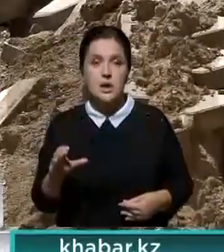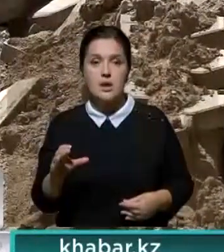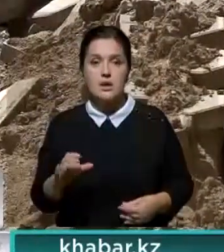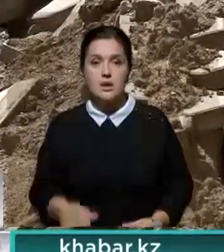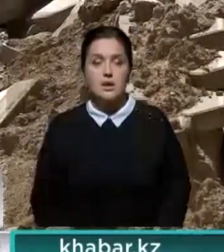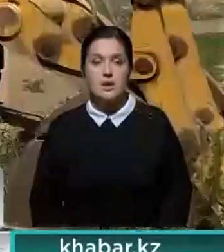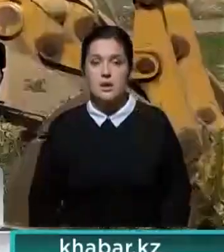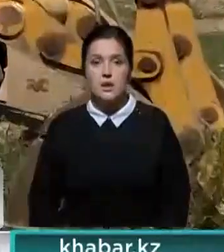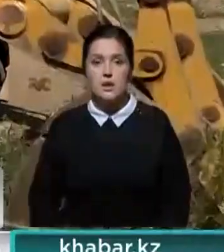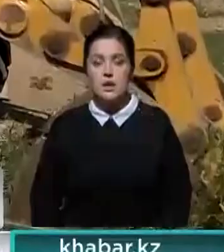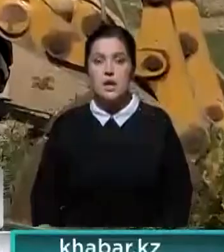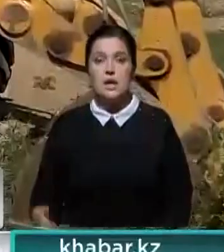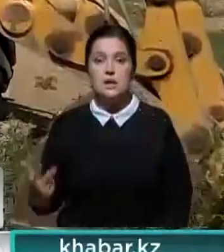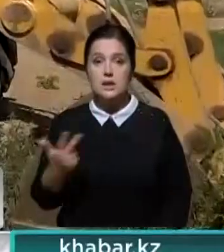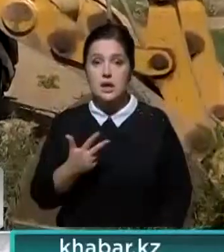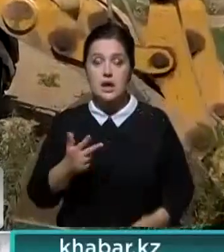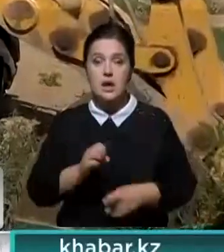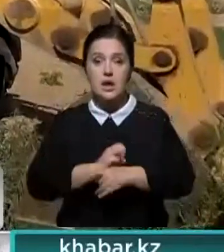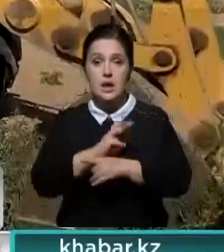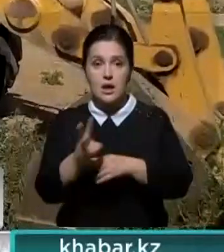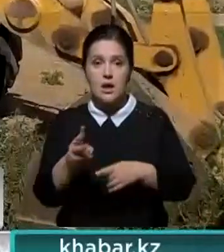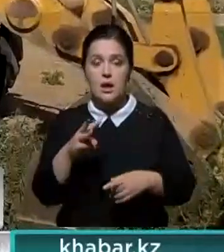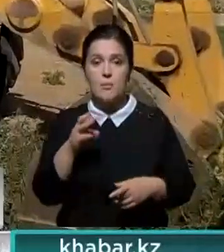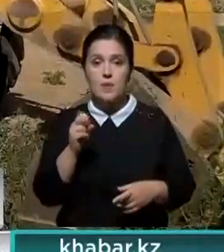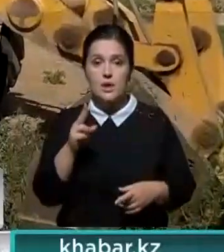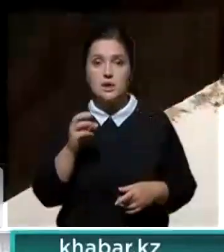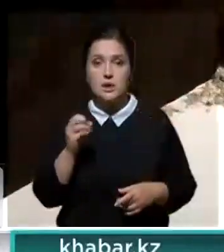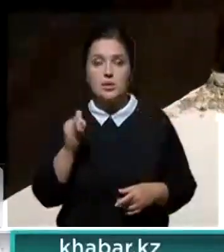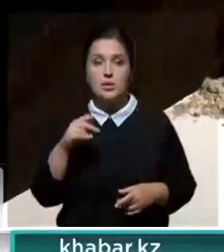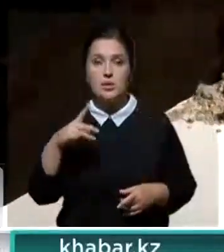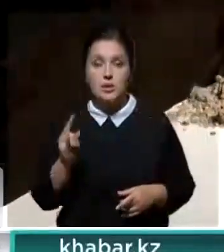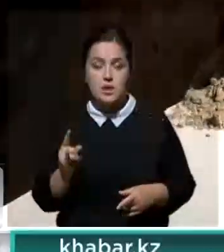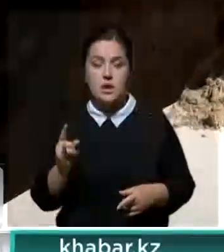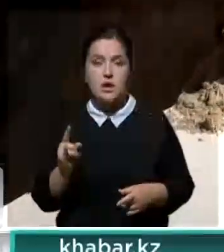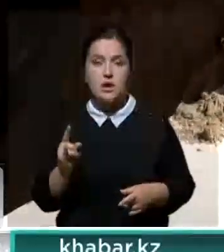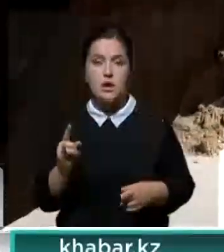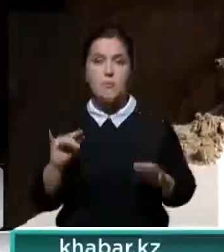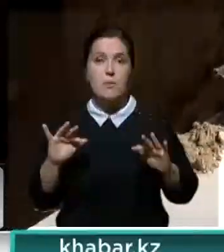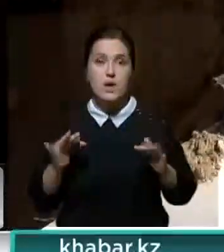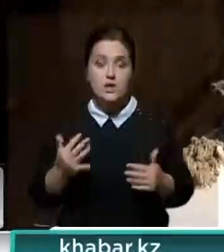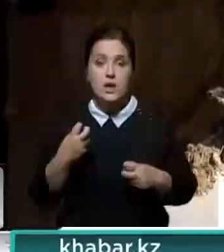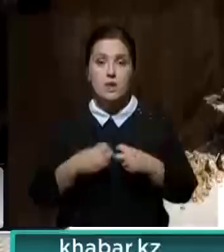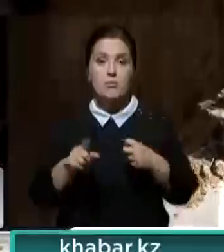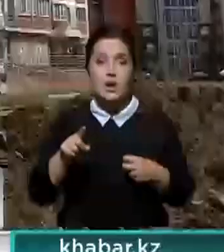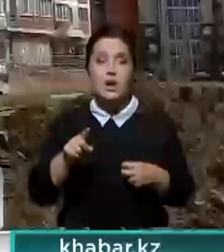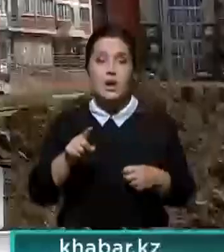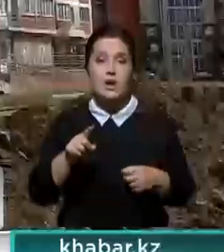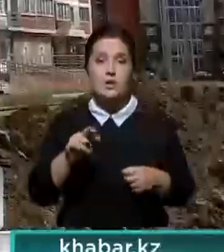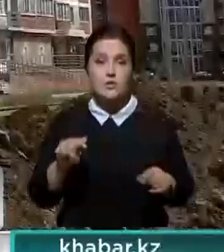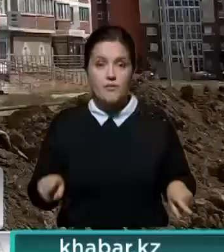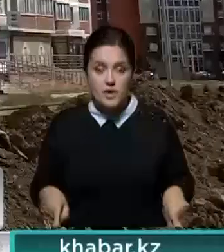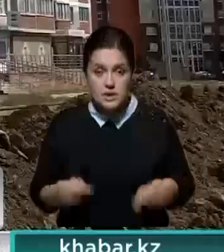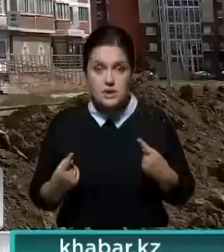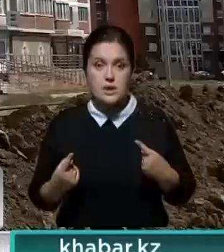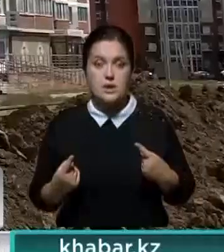характера. В третьей котельной, которая обеспечивает микрорайон Манкеулы, произошла авария. Тогда коммунальщики работу котельной